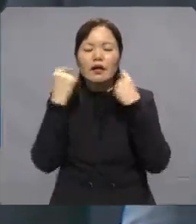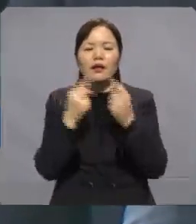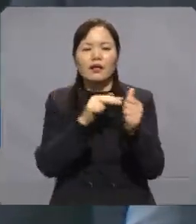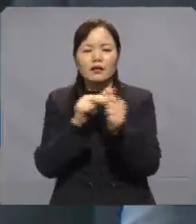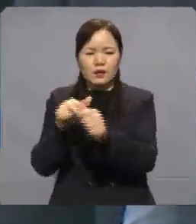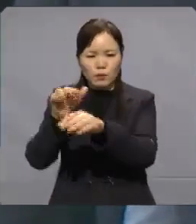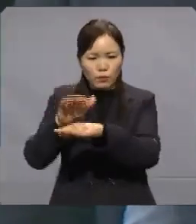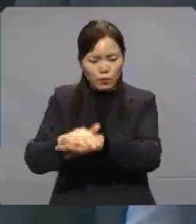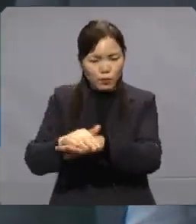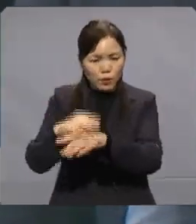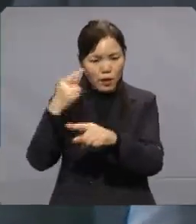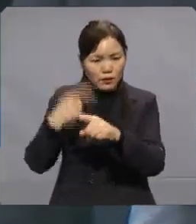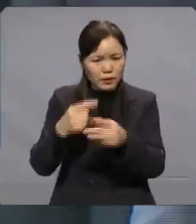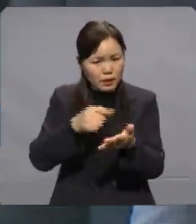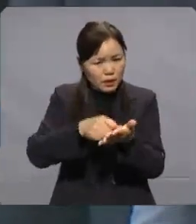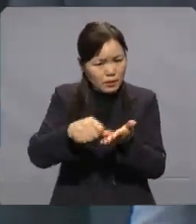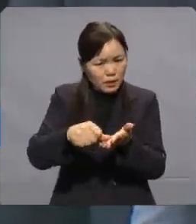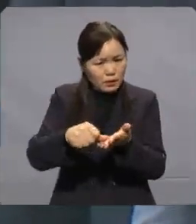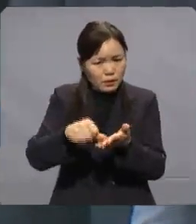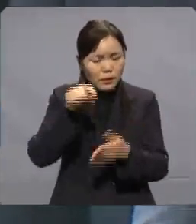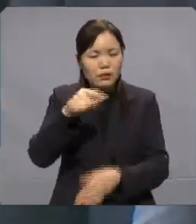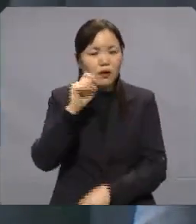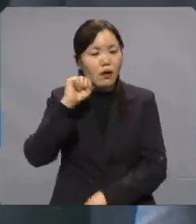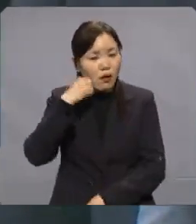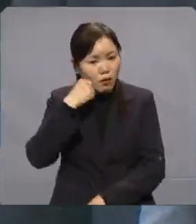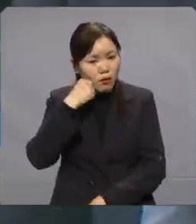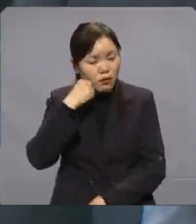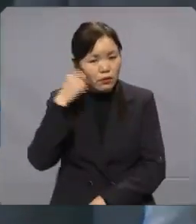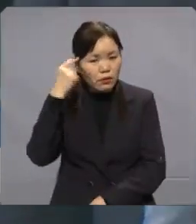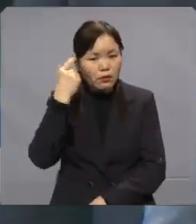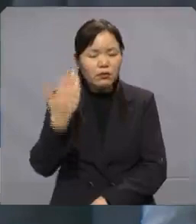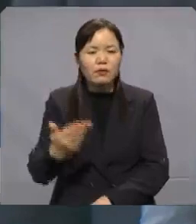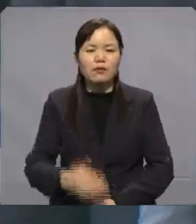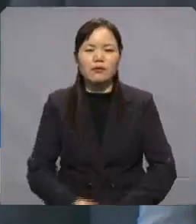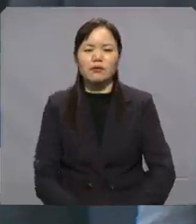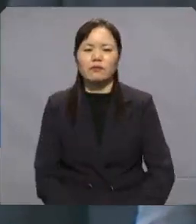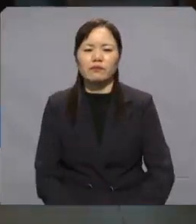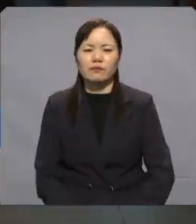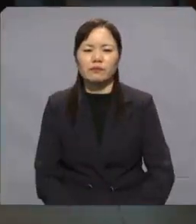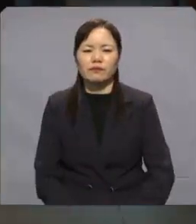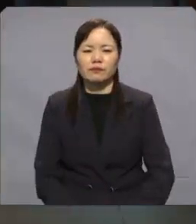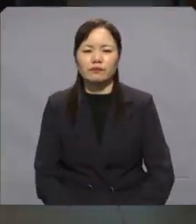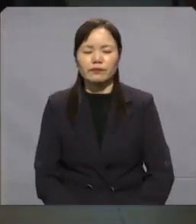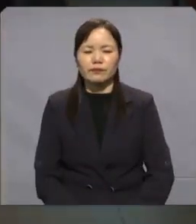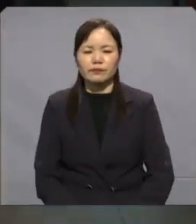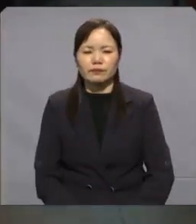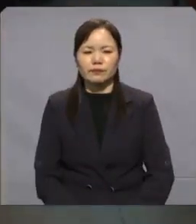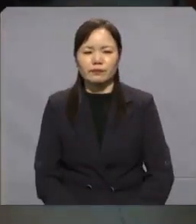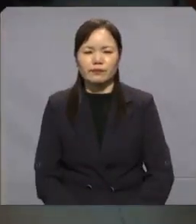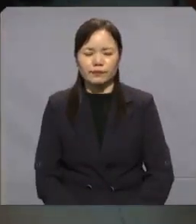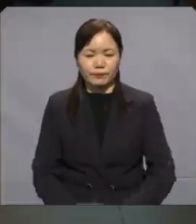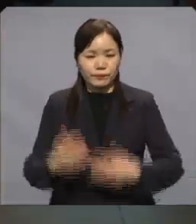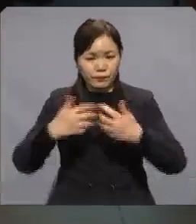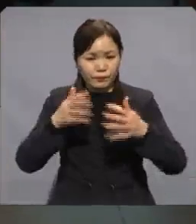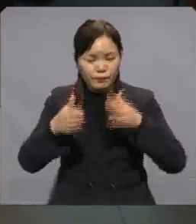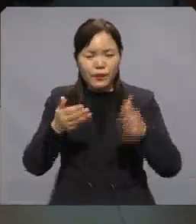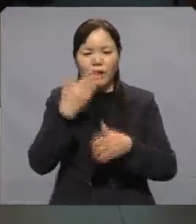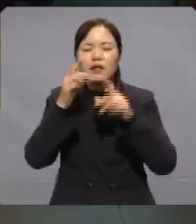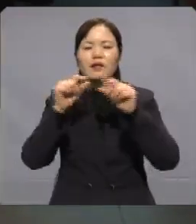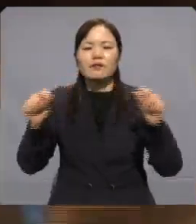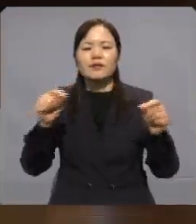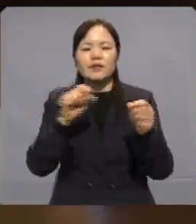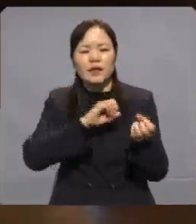개인정보를 뭐 보관했다 설치하고 하는 게 그게 어려운 거예요. 현재 로봇은 음식 배달을